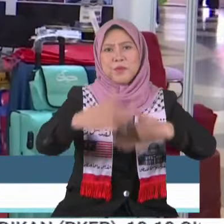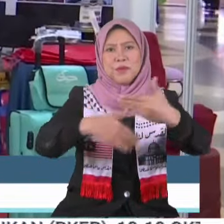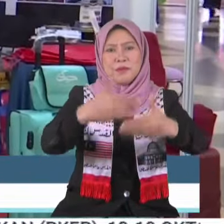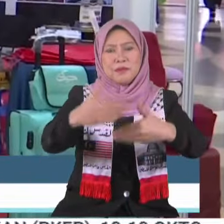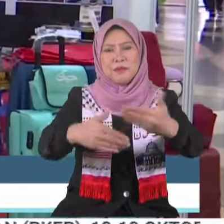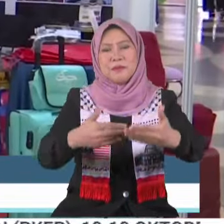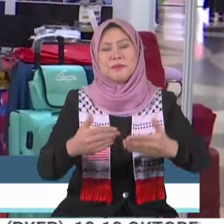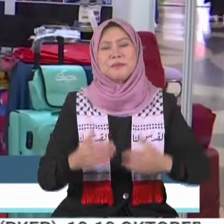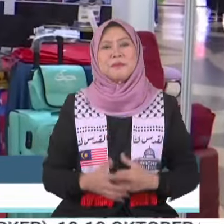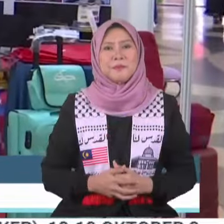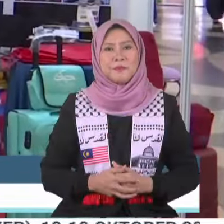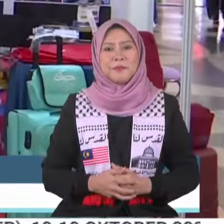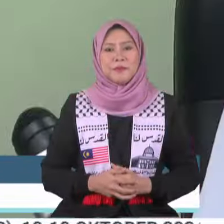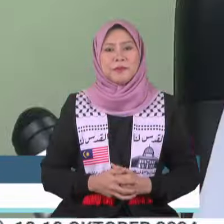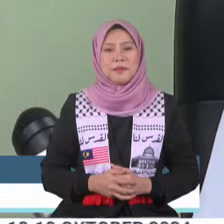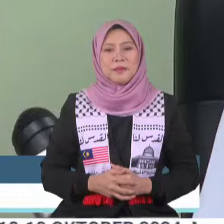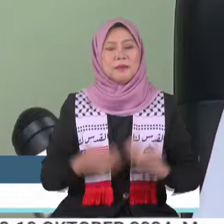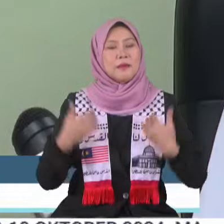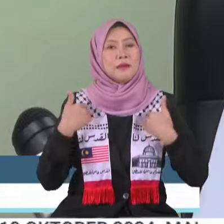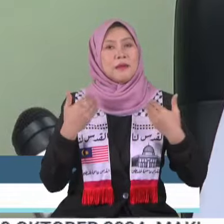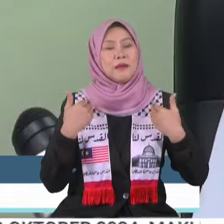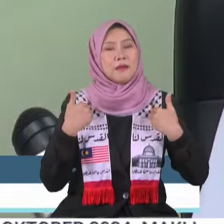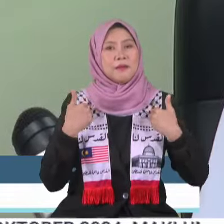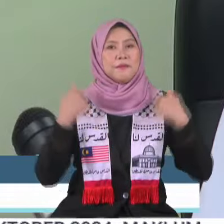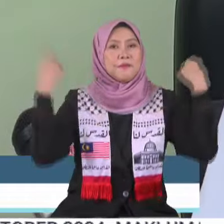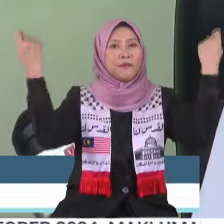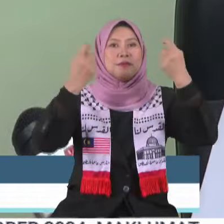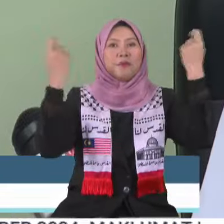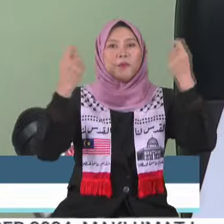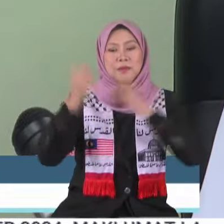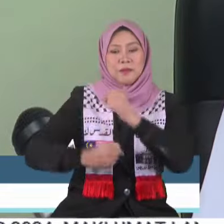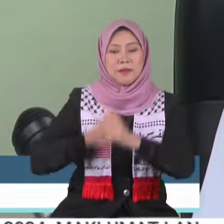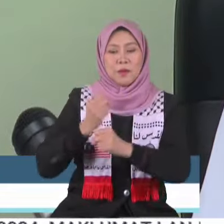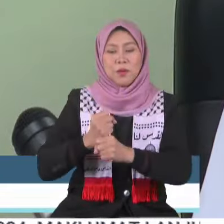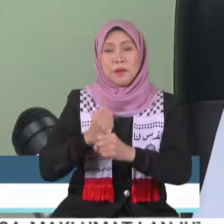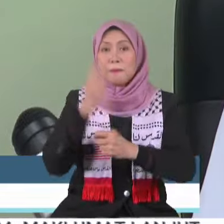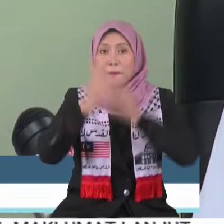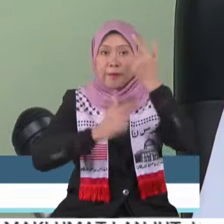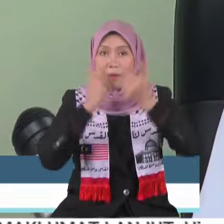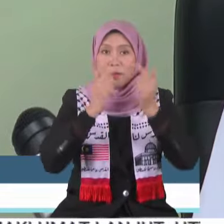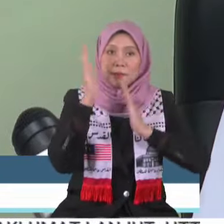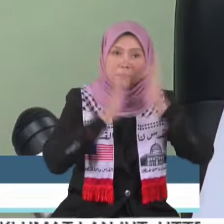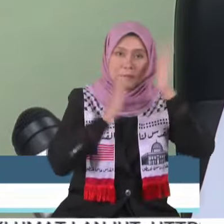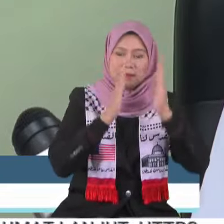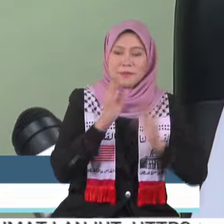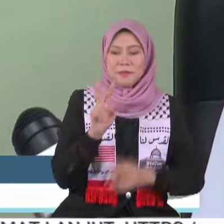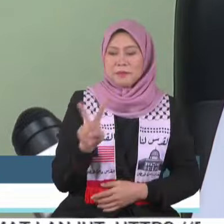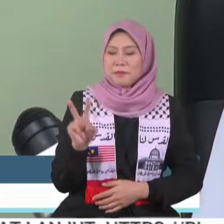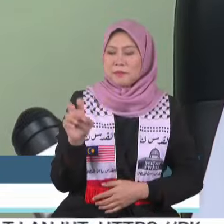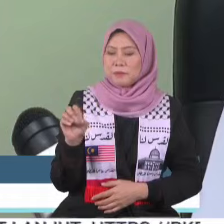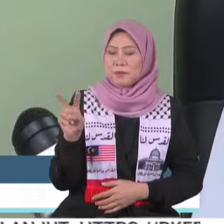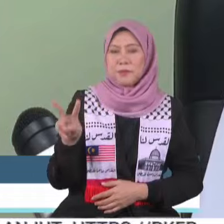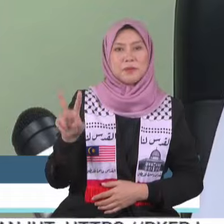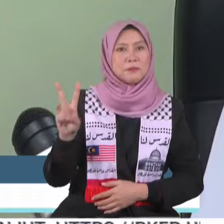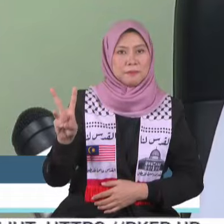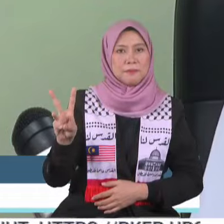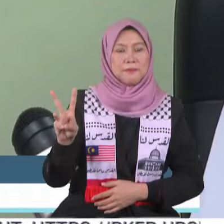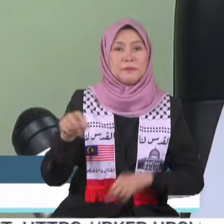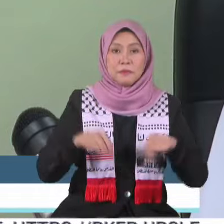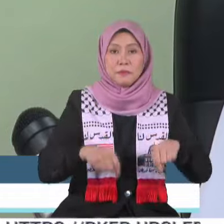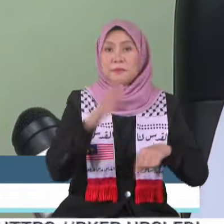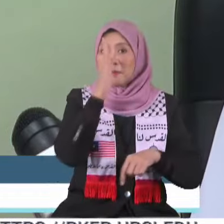dan kemudian kita akan sambut Tahun Melawat Malaysia pada tahun 2026. Jadi